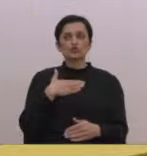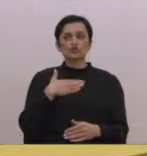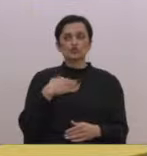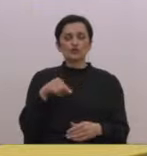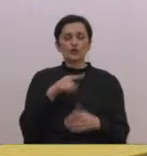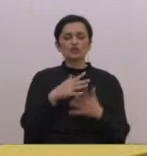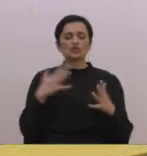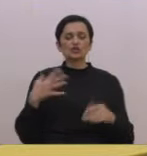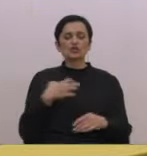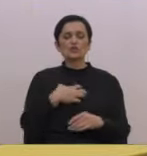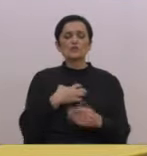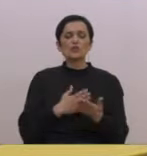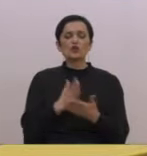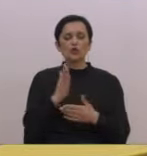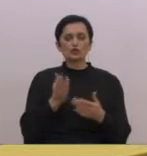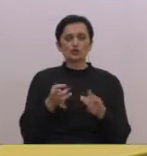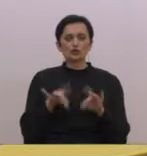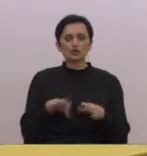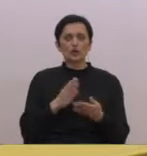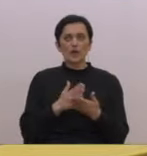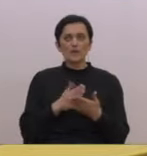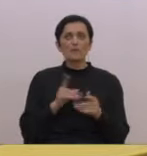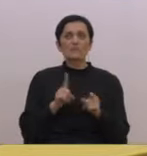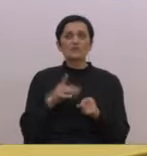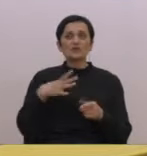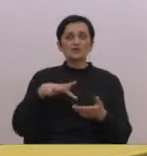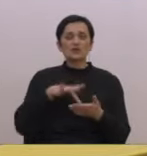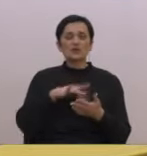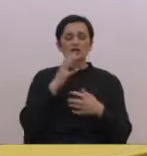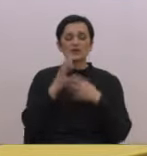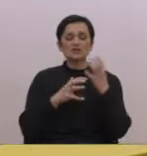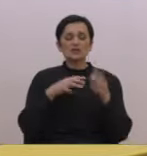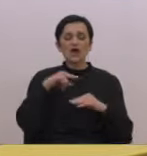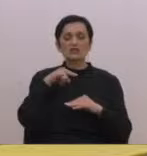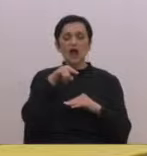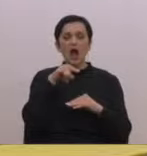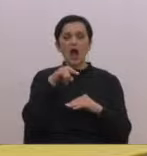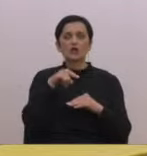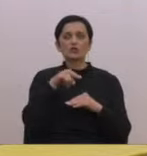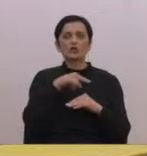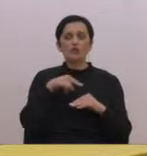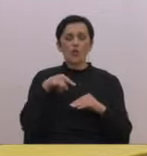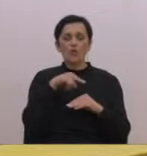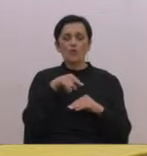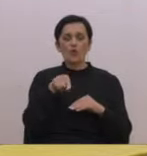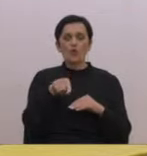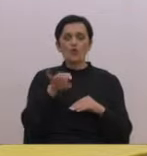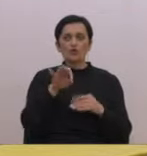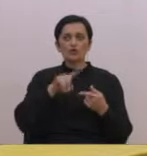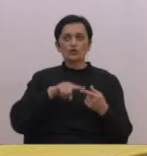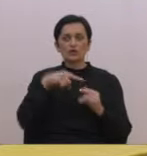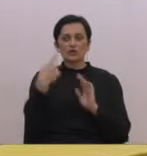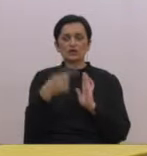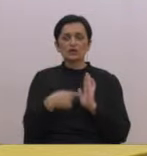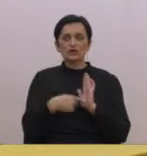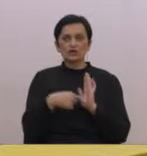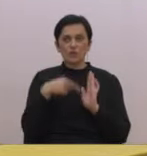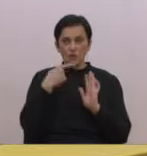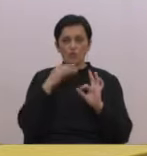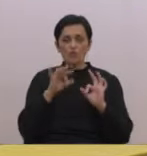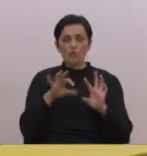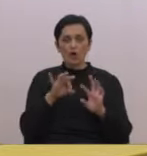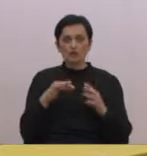დიდ პრიორიტეტად რჩება. ასევე თბილისის საერთაშორისო აეროპორტთან დაკავშირებით იყო კითხვა, რომელზეც მოგახსენებთ,